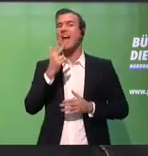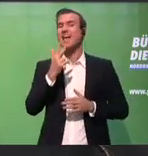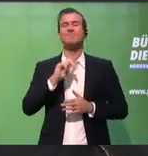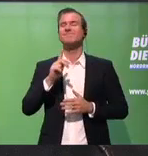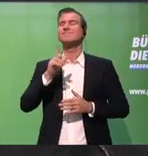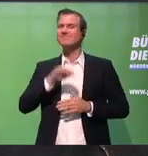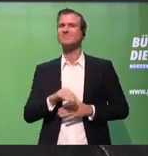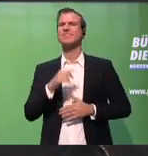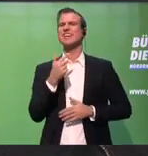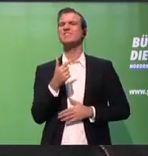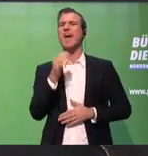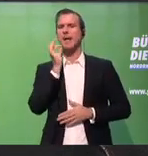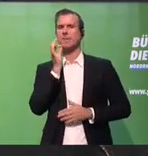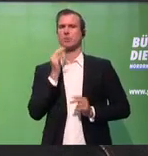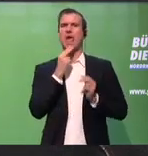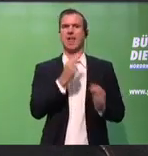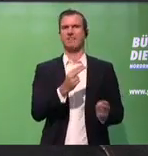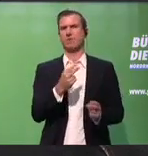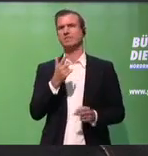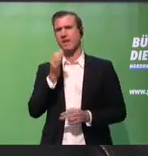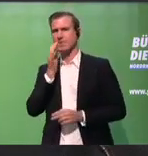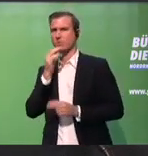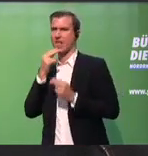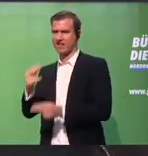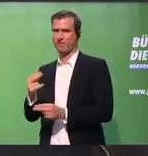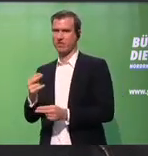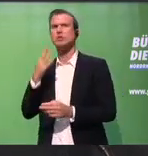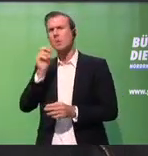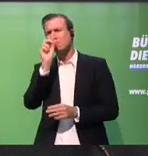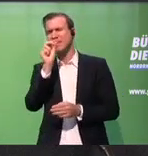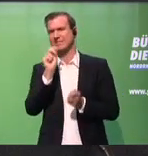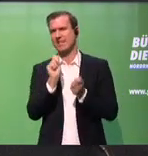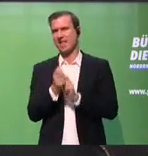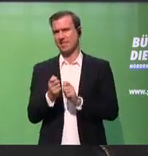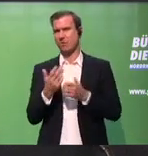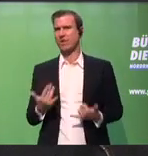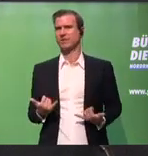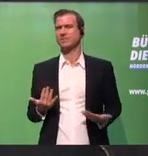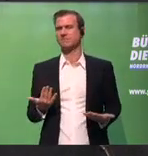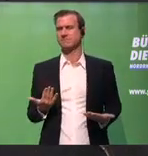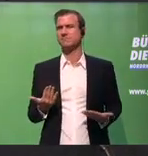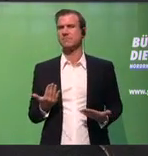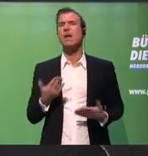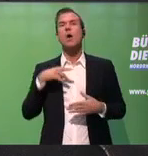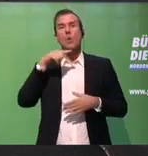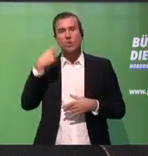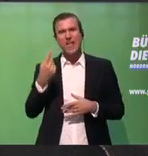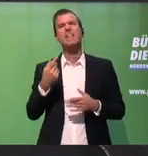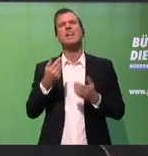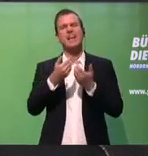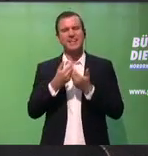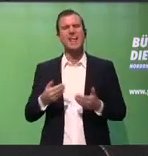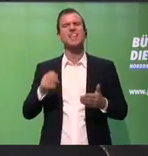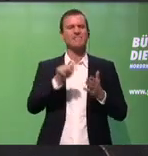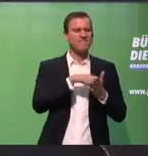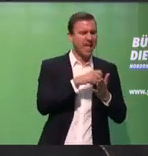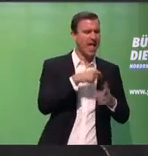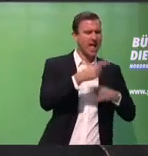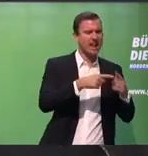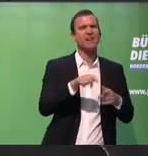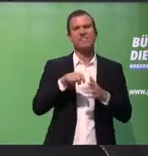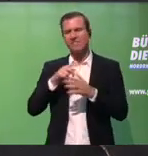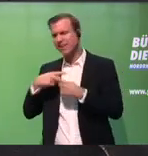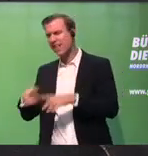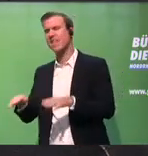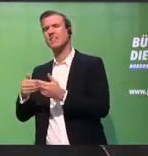sondern 2 Minuten Antwortzeit hat. Das ist sozusagen die kleine Änderung hier. Und dann werden wir eben in getrennten Wahlgängen jedes einzelne Votum wählen. Also